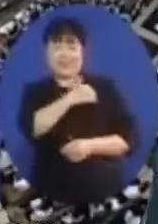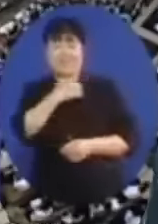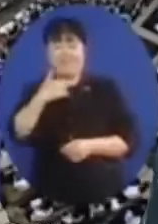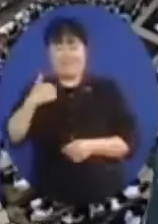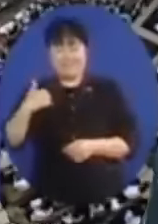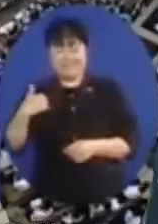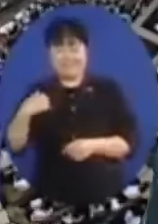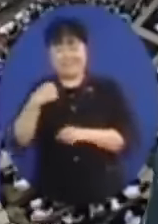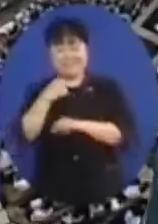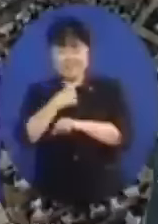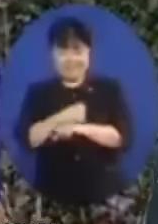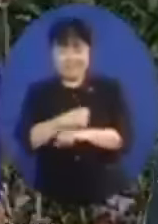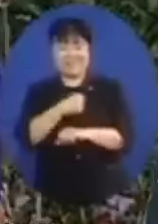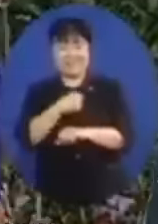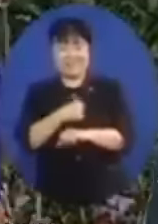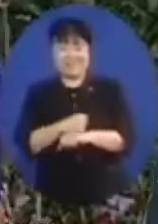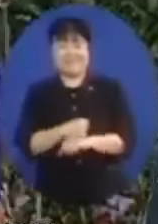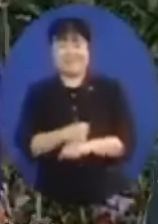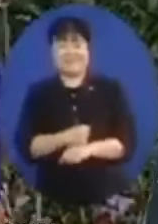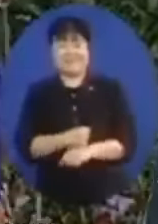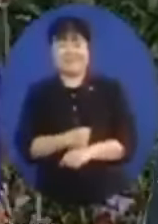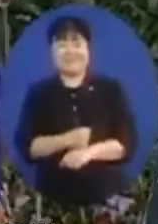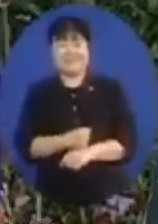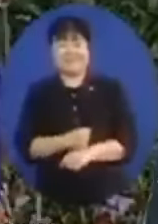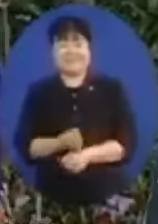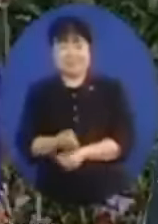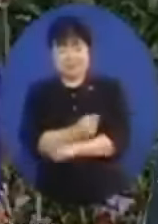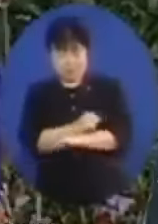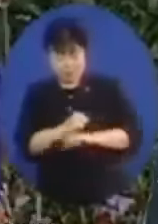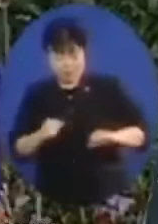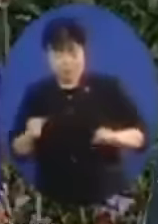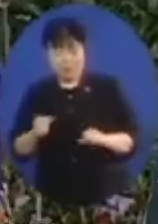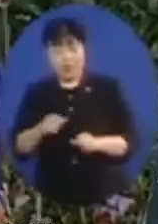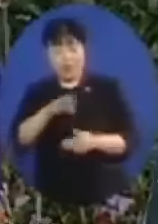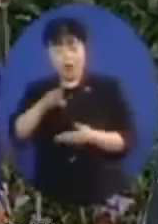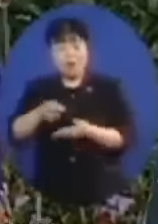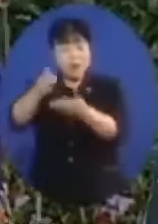모든 일에 능능하여 너그럽게 연보를